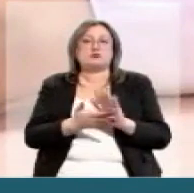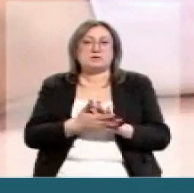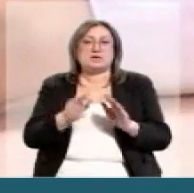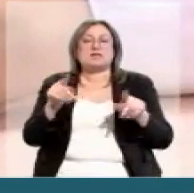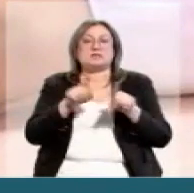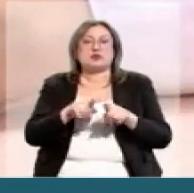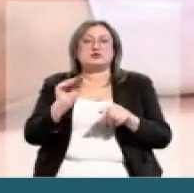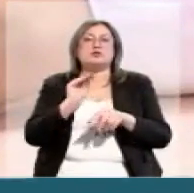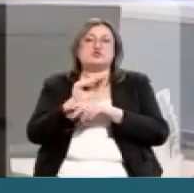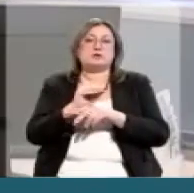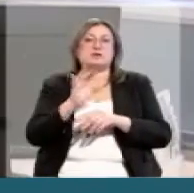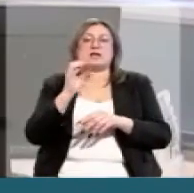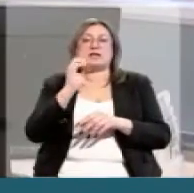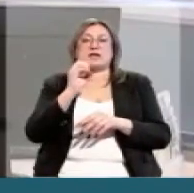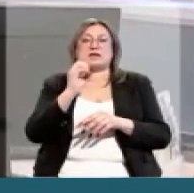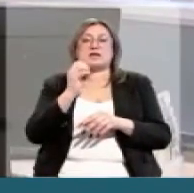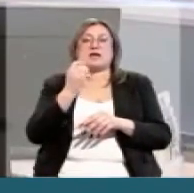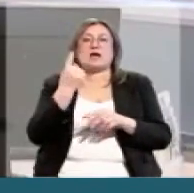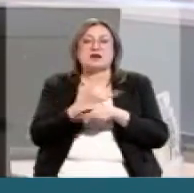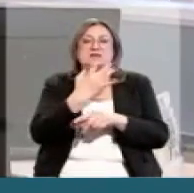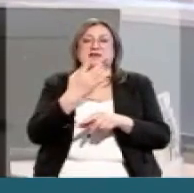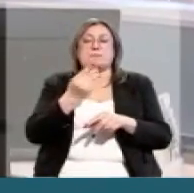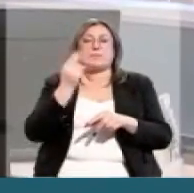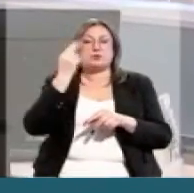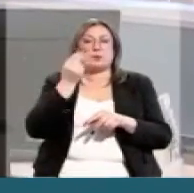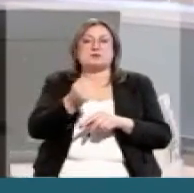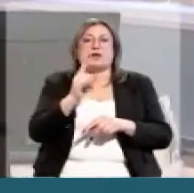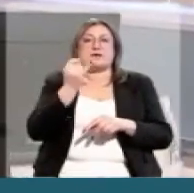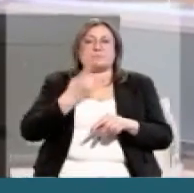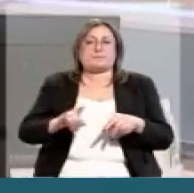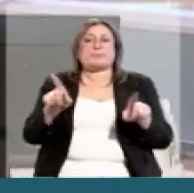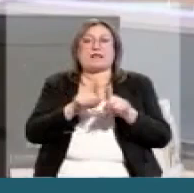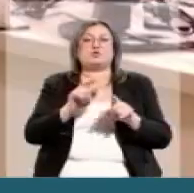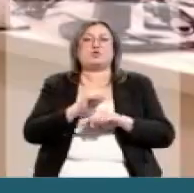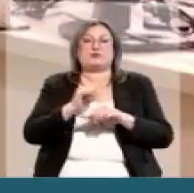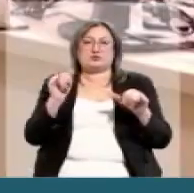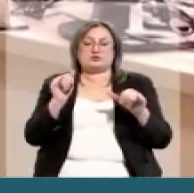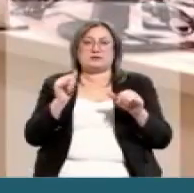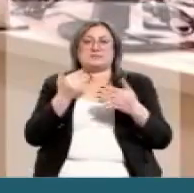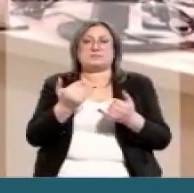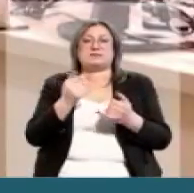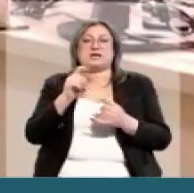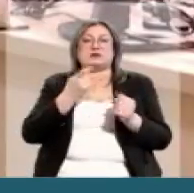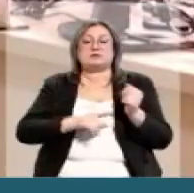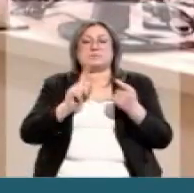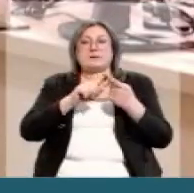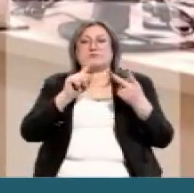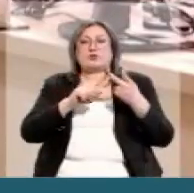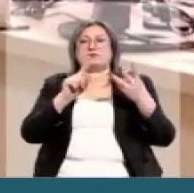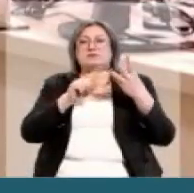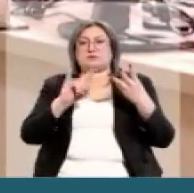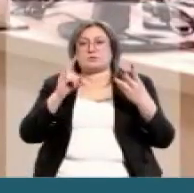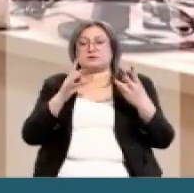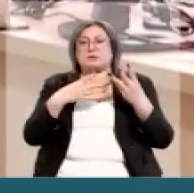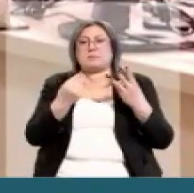же принципу начисляется единовременное пособие за рождение ребенка. Оно, к слову, также было увеличено. Теперь за рождение первого, второго и третьего